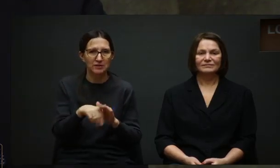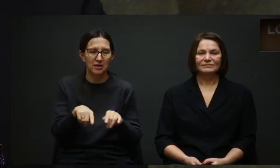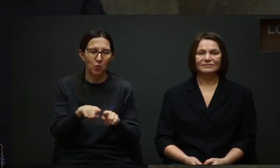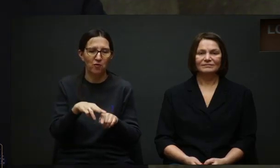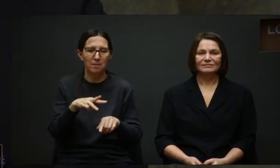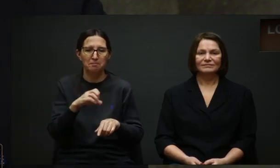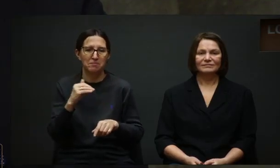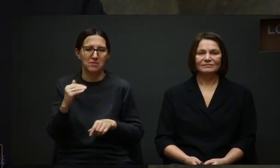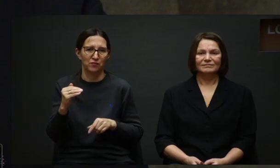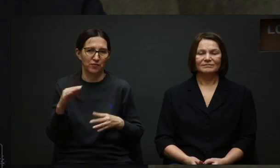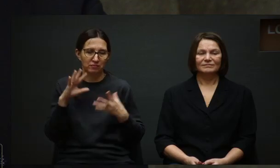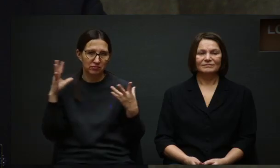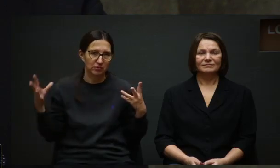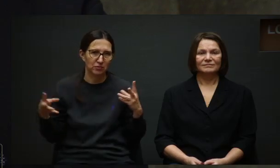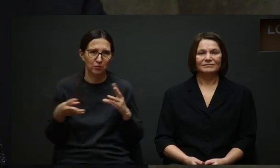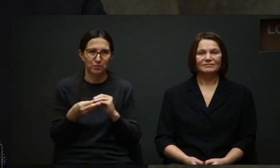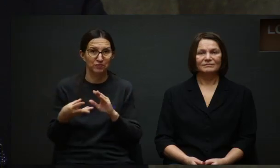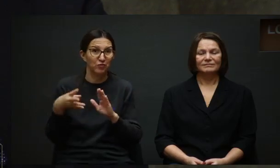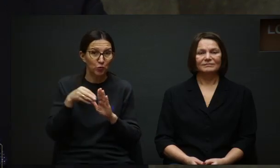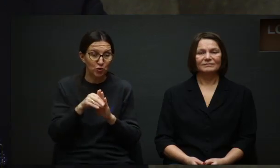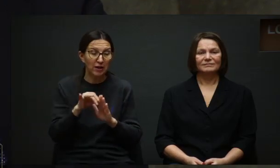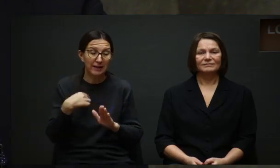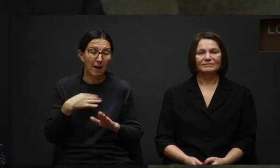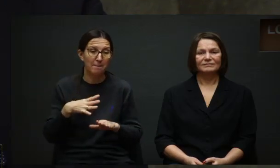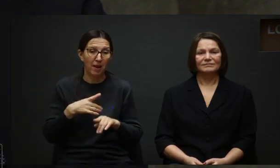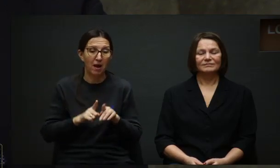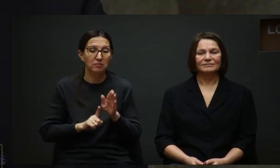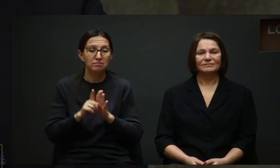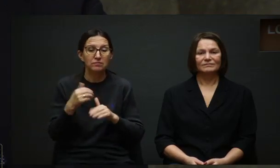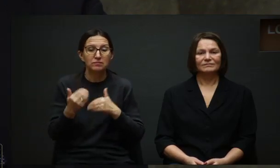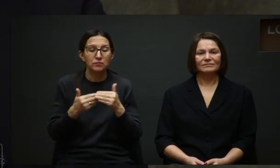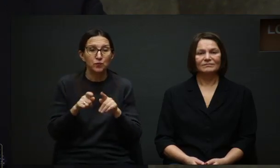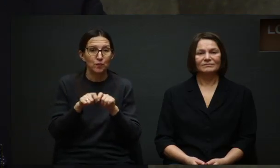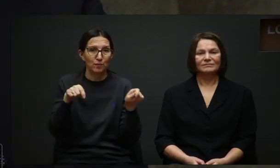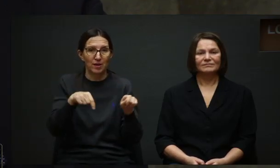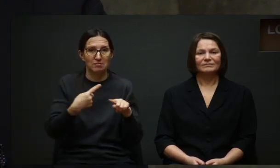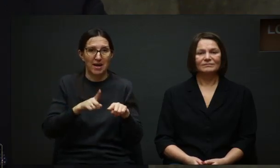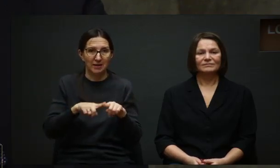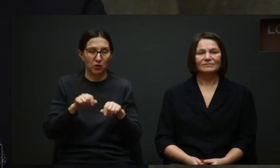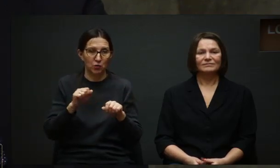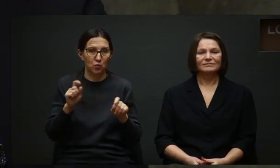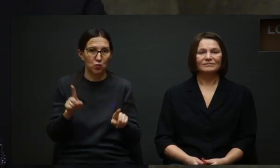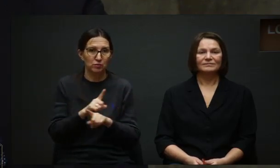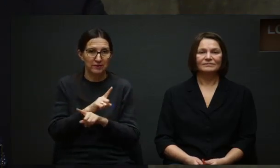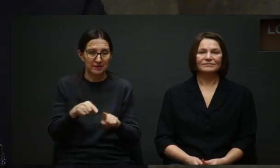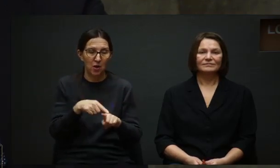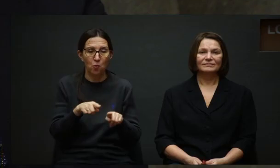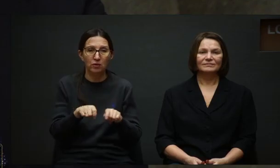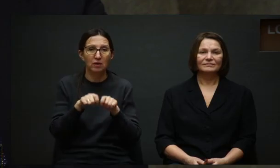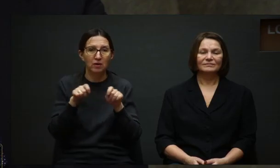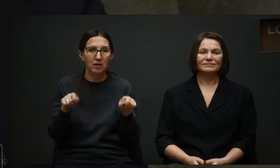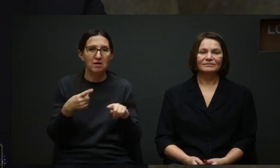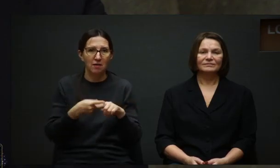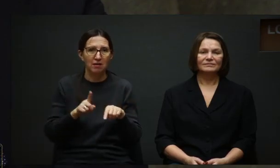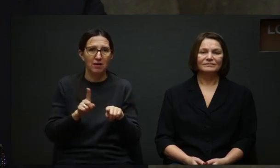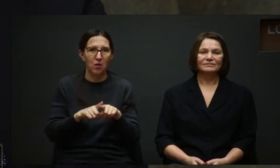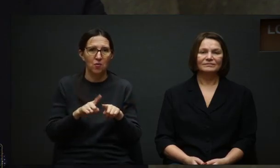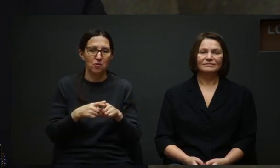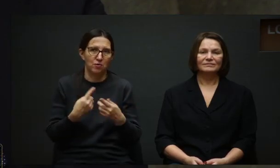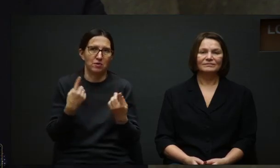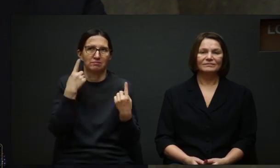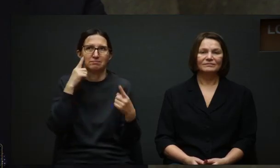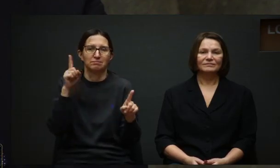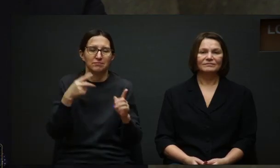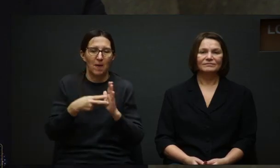большого. И я была у истоков этого музея, который начинался как невероятный визионерский проект. Это